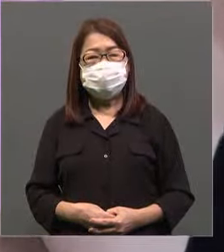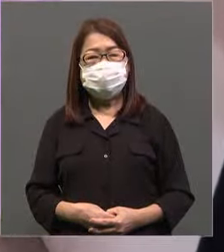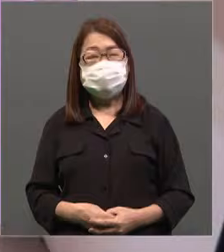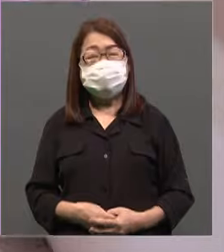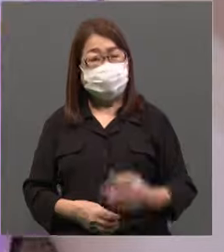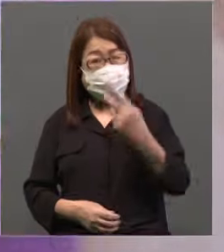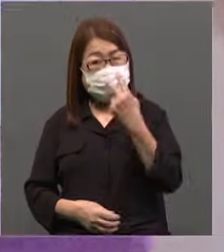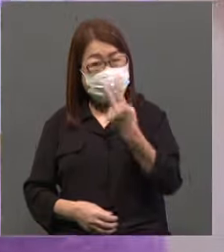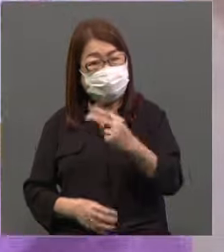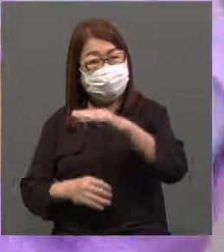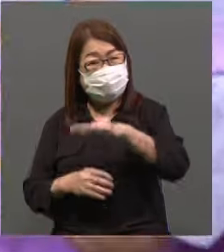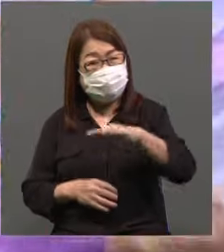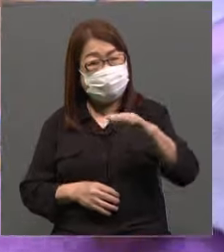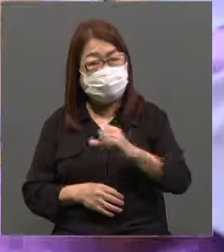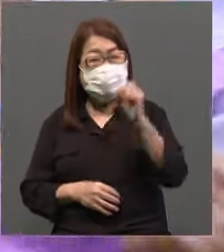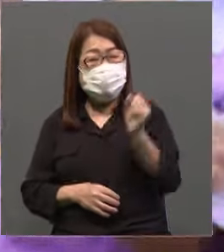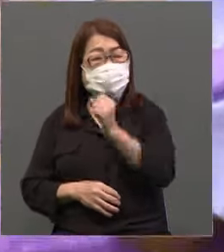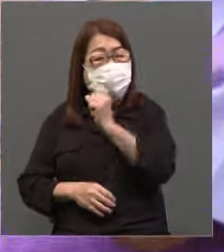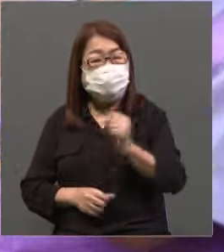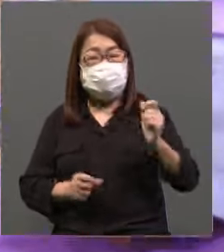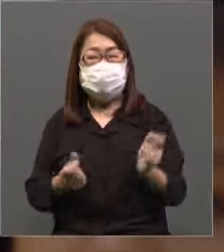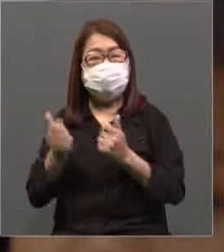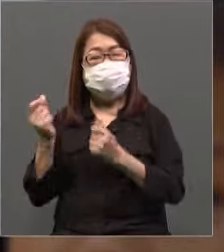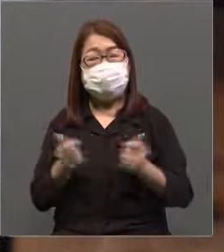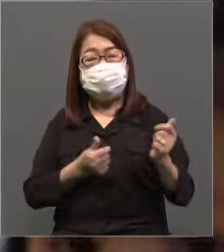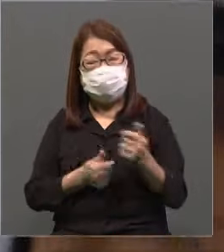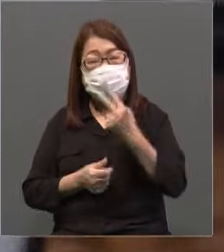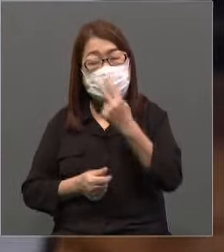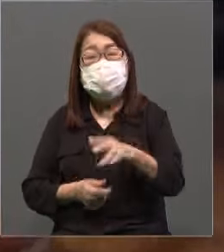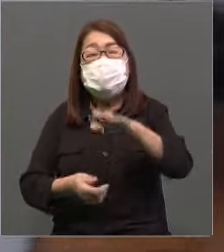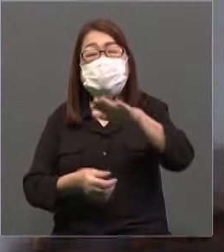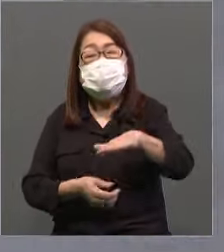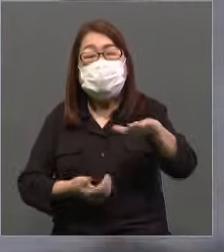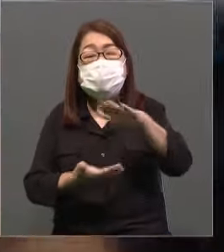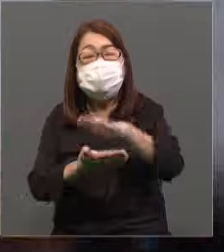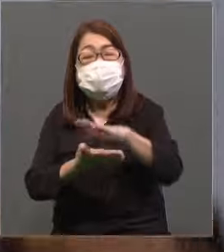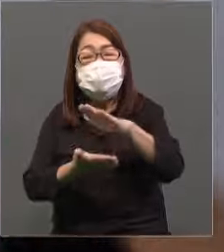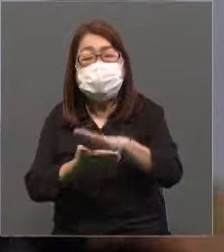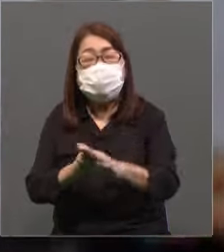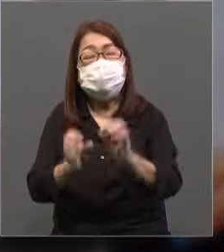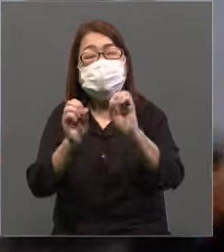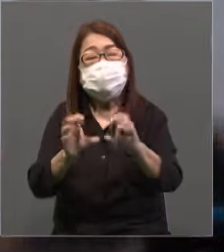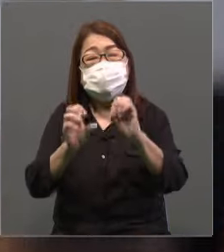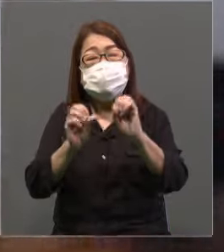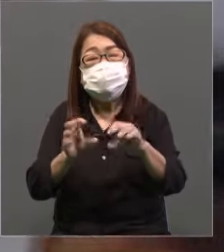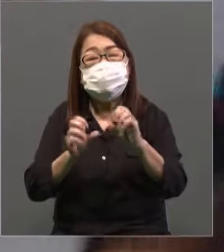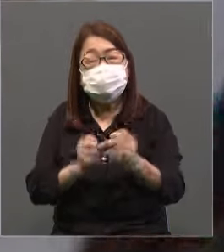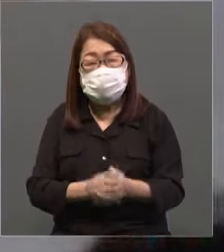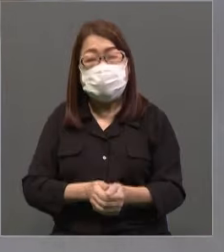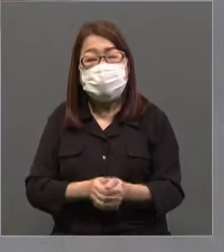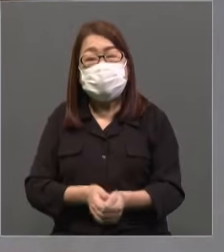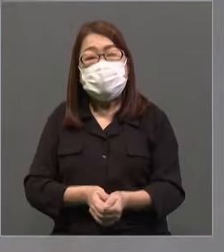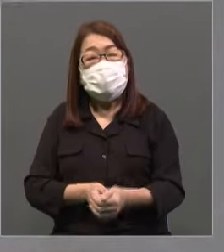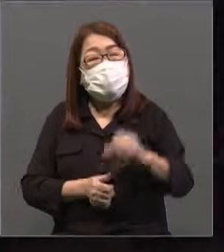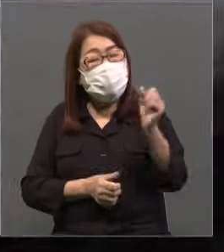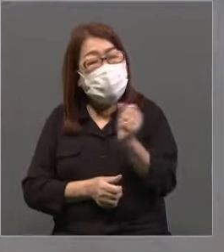เด็กๆที่กำลังร้องเพลงออกท่วงท่าลีลาอย่างสนุกสนานคือน้องๆจากโรงเรียนดนตรียามาฮ่าเซ็นทรัลหาดใหญ่ซึ่งผู้ปกครองเลือก